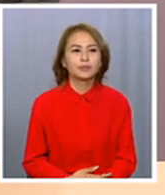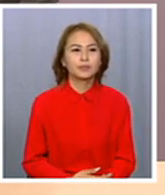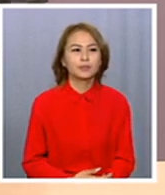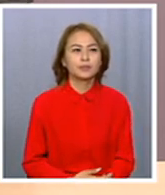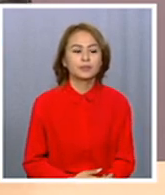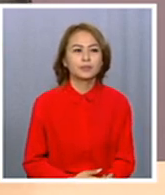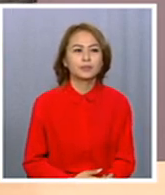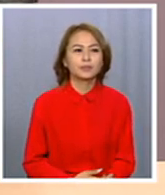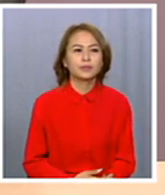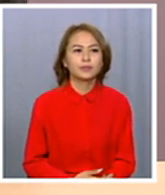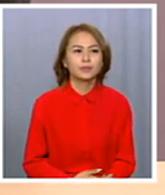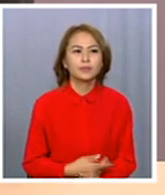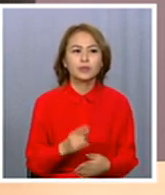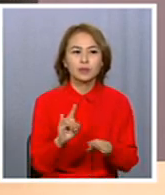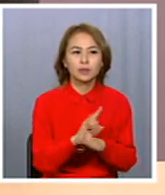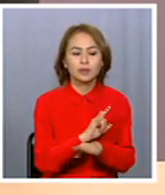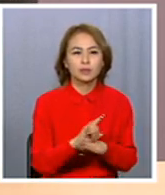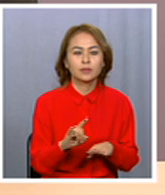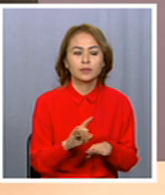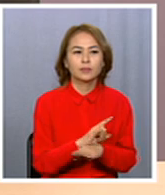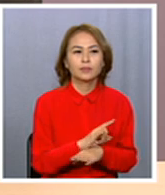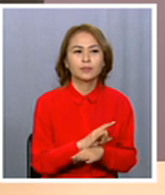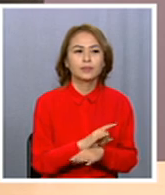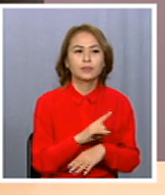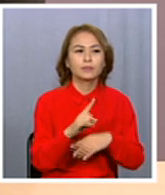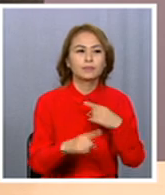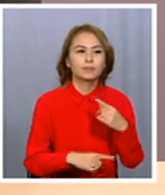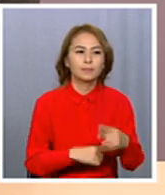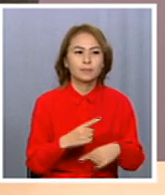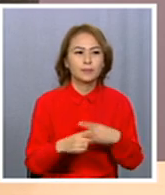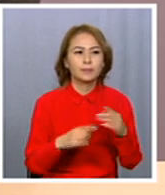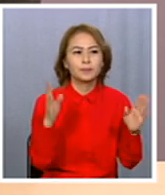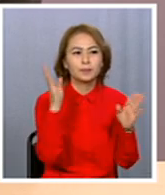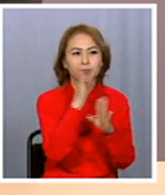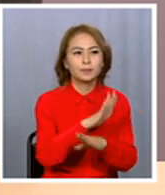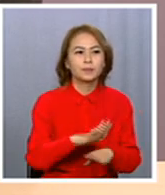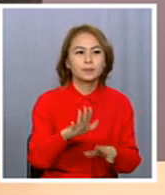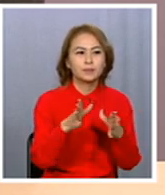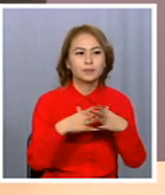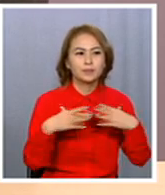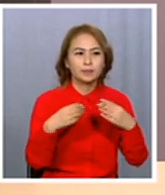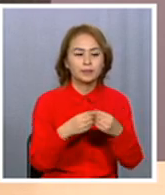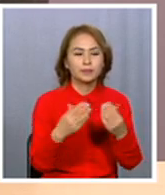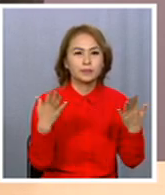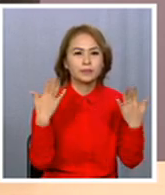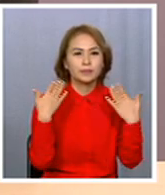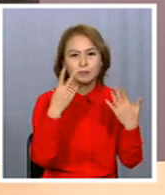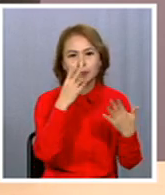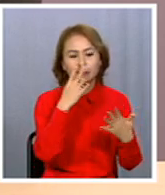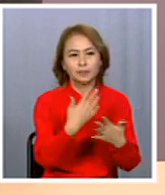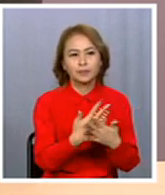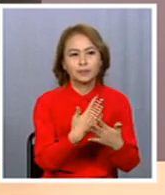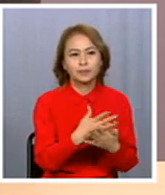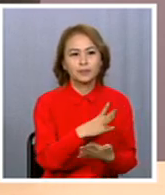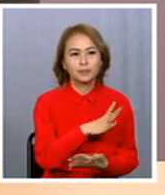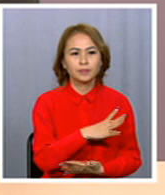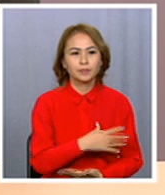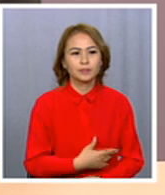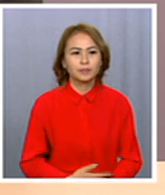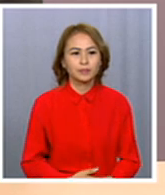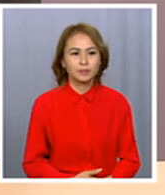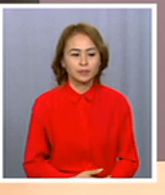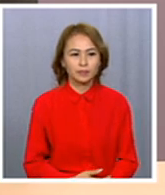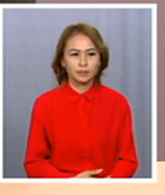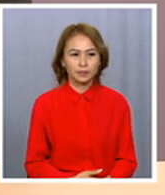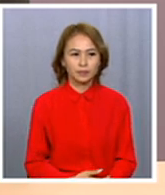Әрине жалған пікір. Келесі пікір – табиғат аясындағы отбасылық демалыс бейнеленген.